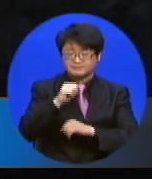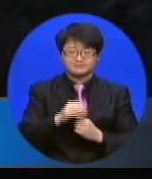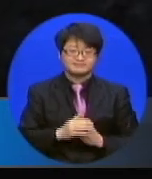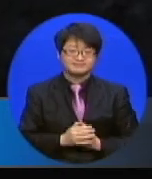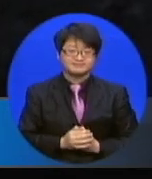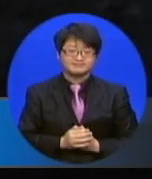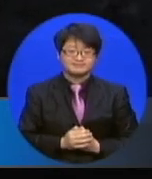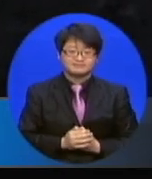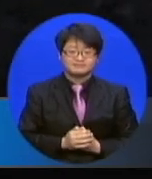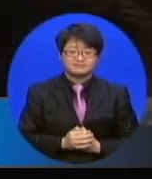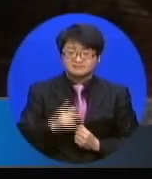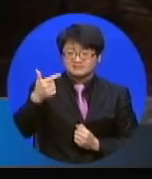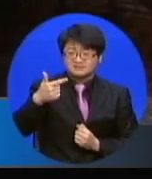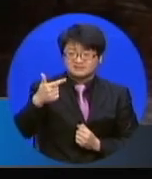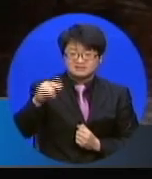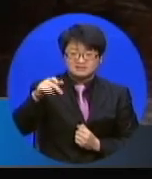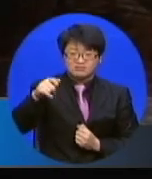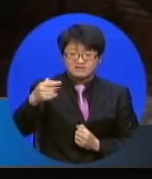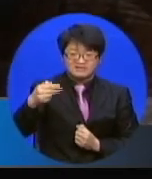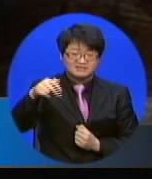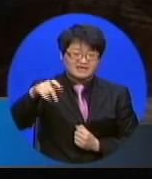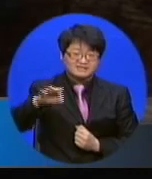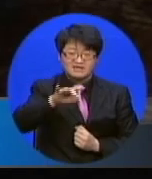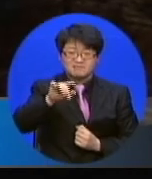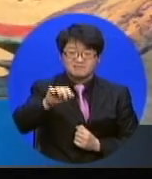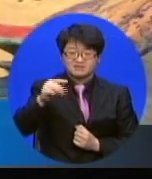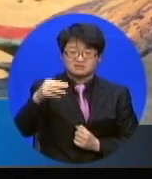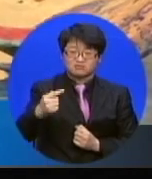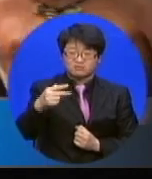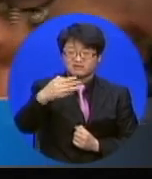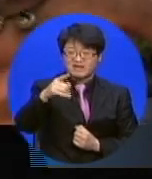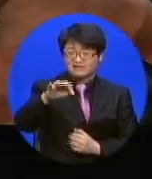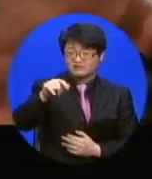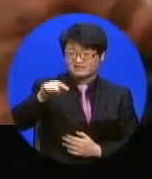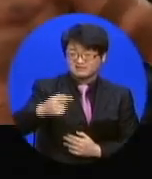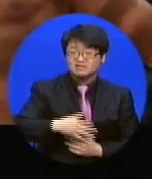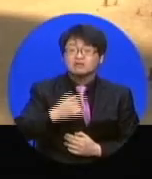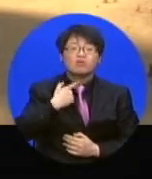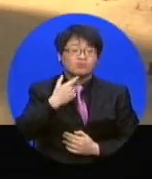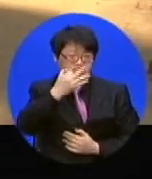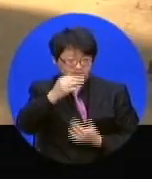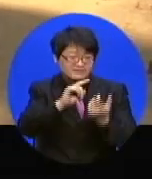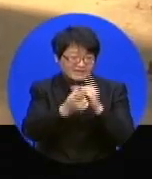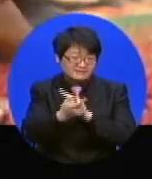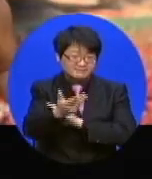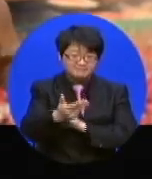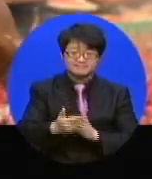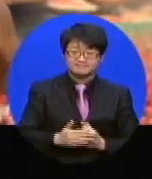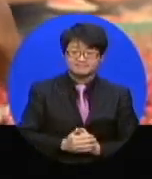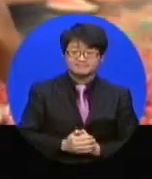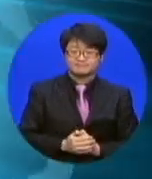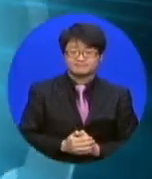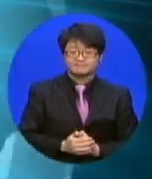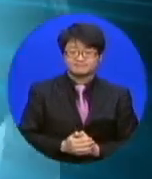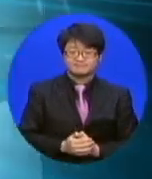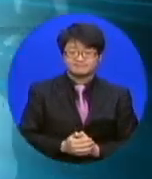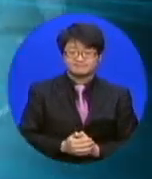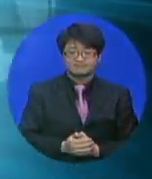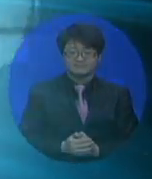않습니다. 니콜라스 케이지와 엠마 스톤, 라이언 레이놀즈 등이 목소리 연기에 도전했습니다.